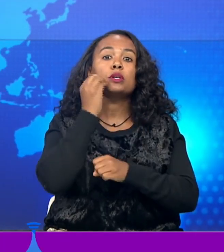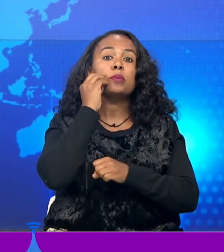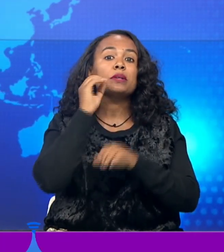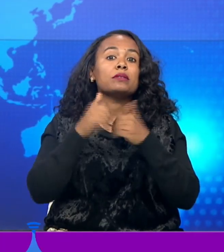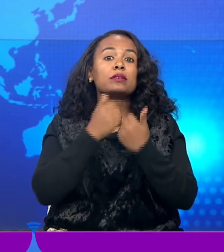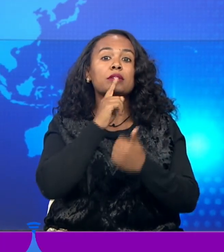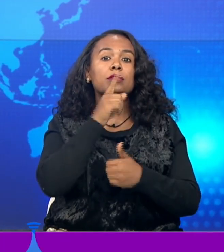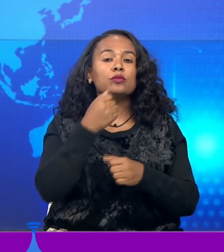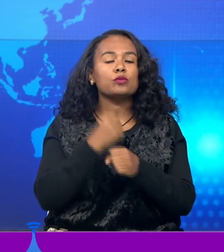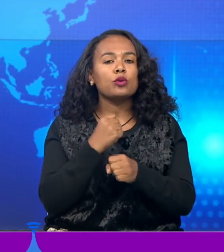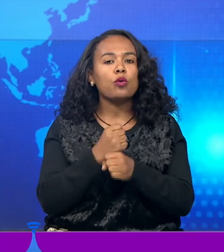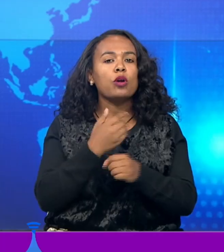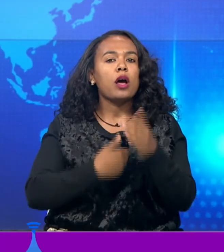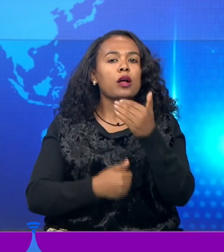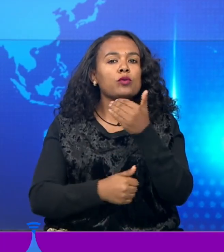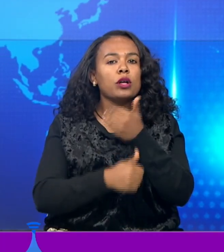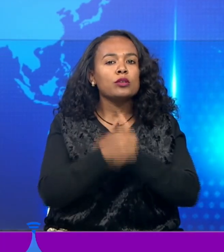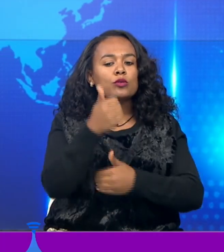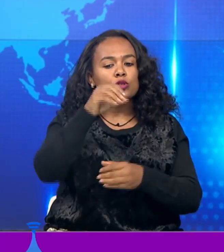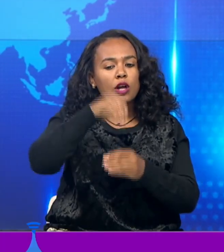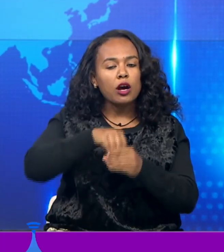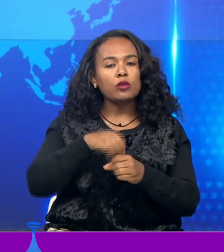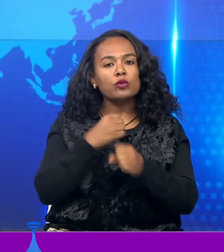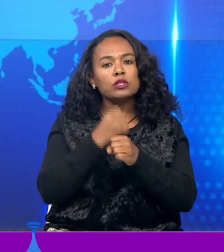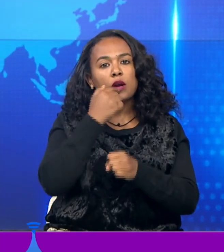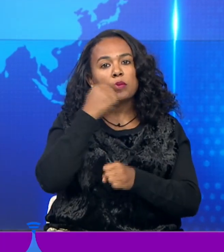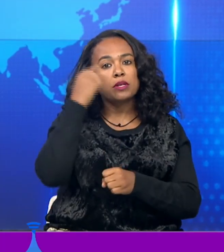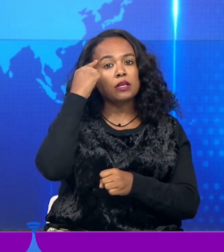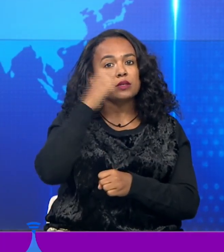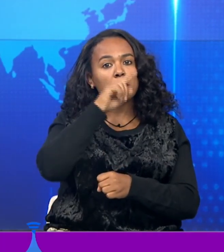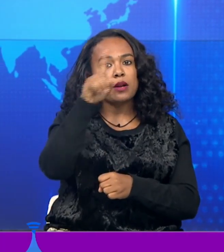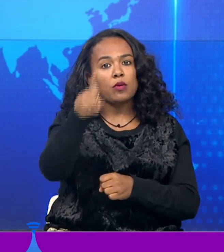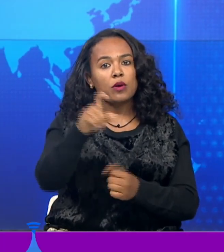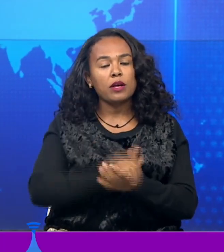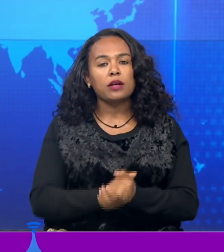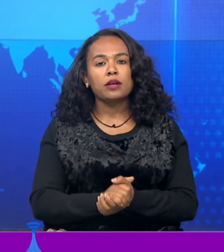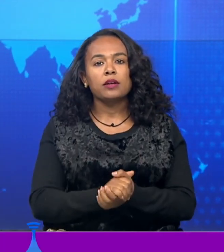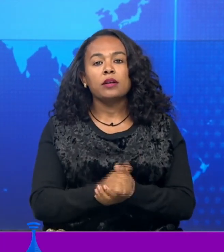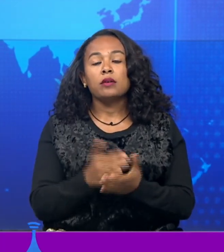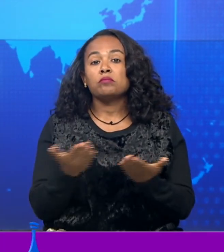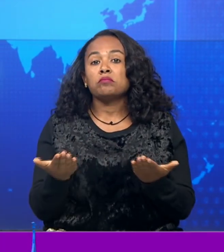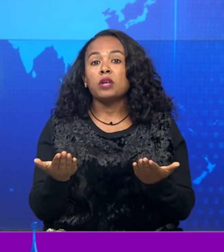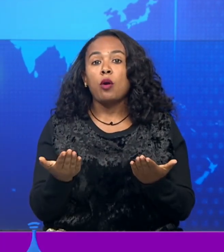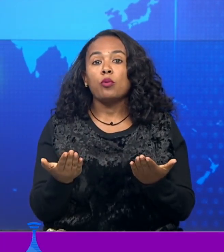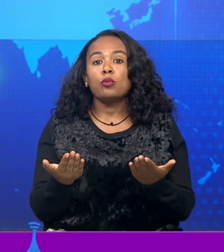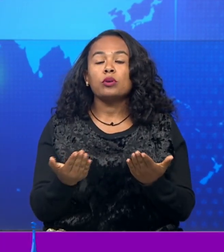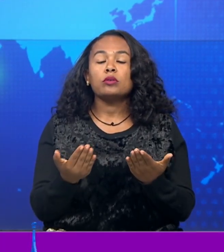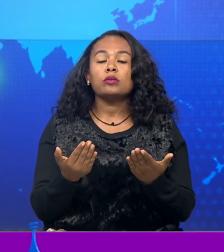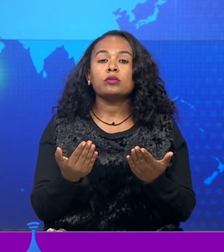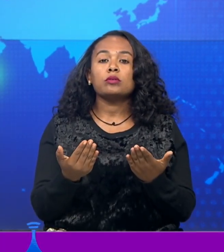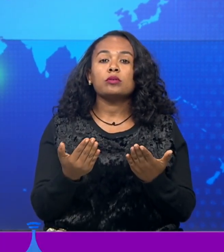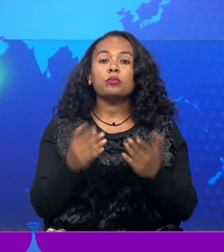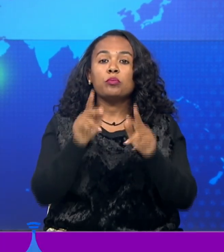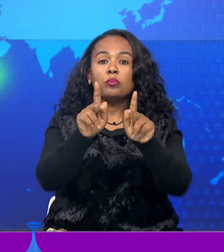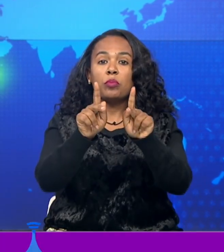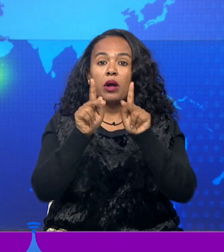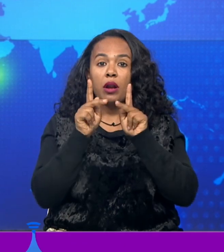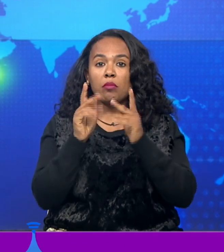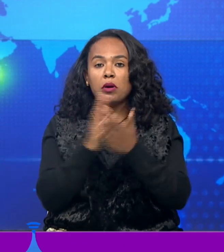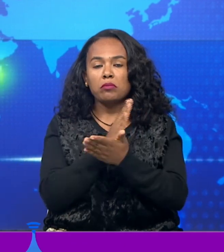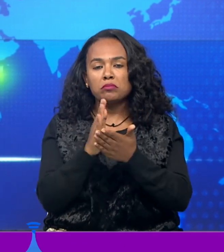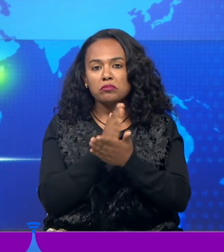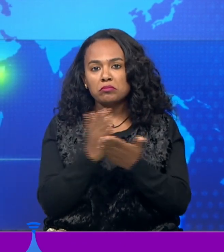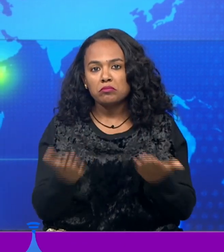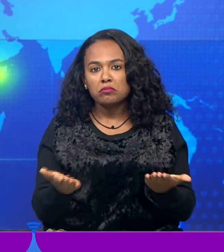ነው ስራውን አካል ጉዳተኞችን አካቶ ይሰራል ብለህ ታስባለህ ወይ? ያው ምንድነው ፓርላማም ተሳተፍክ፣